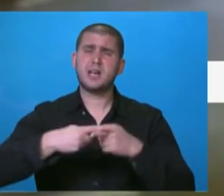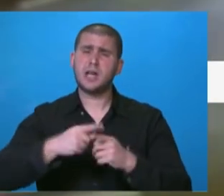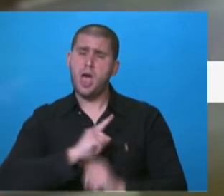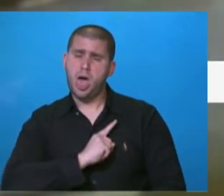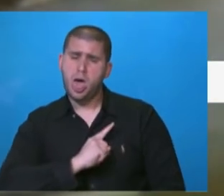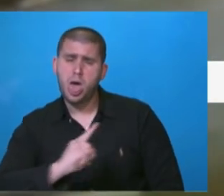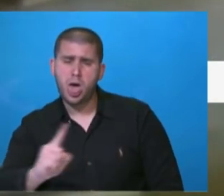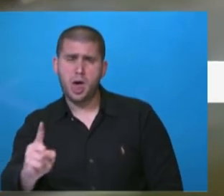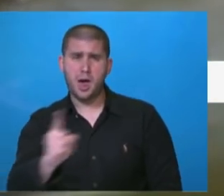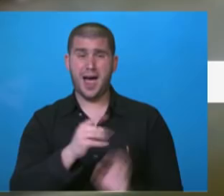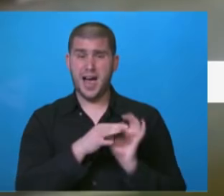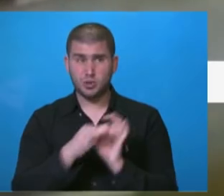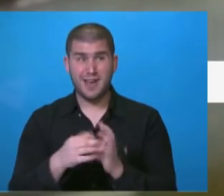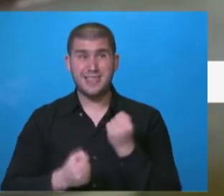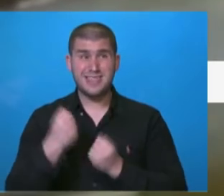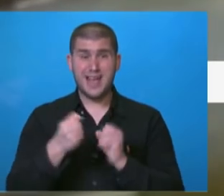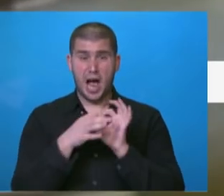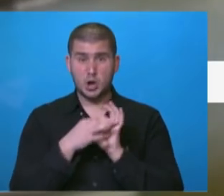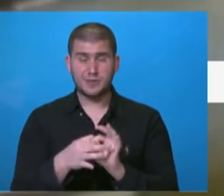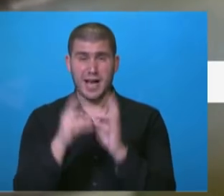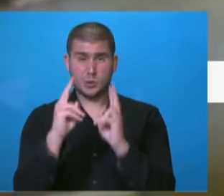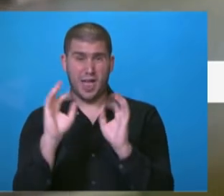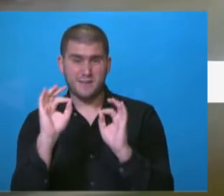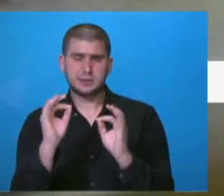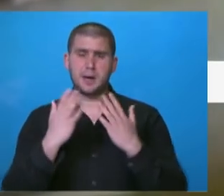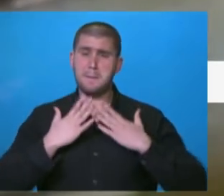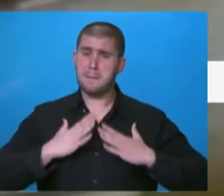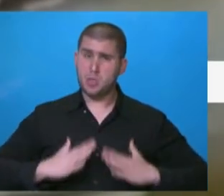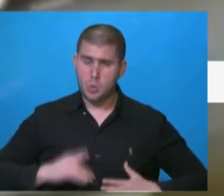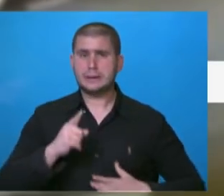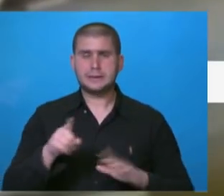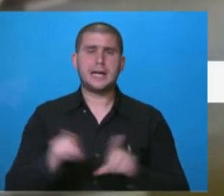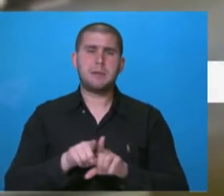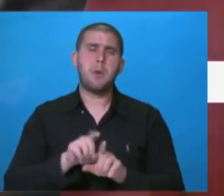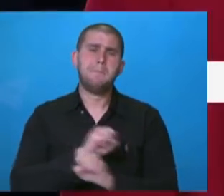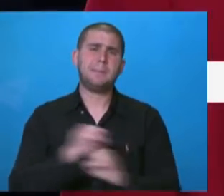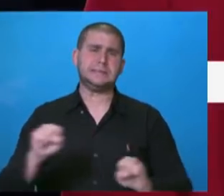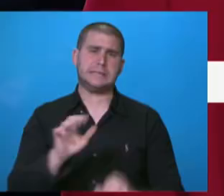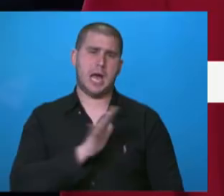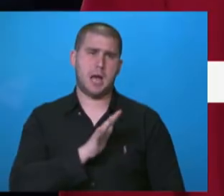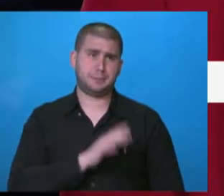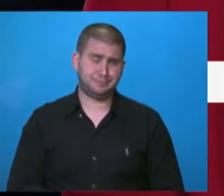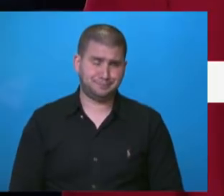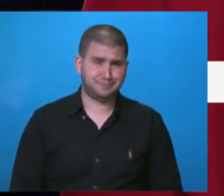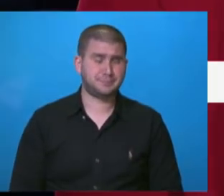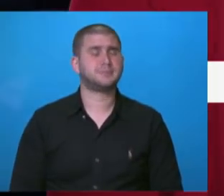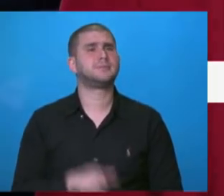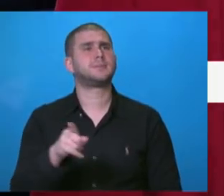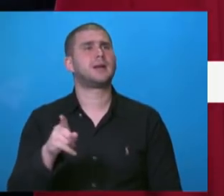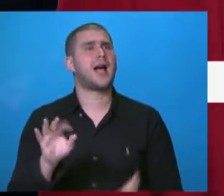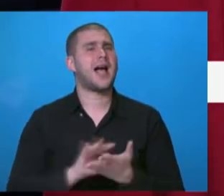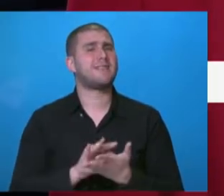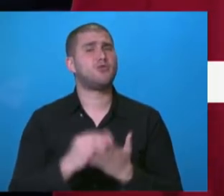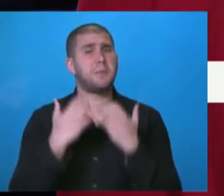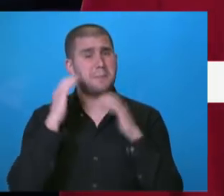ברציפות, ושהנהיגה הרצופה בלי עצירות להתרעננות היא פצצה מתקתקת. וכאמור, איתי שיקמן שלנו מעדכן,